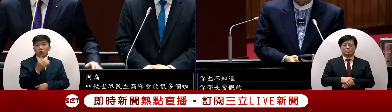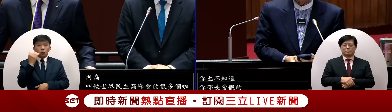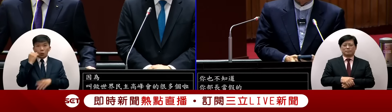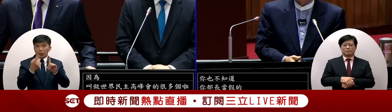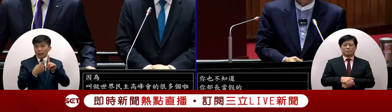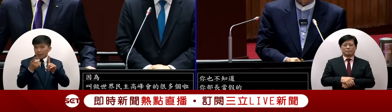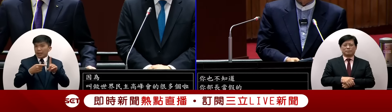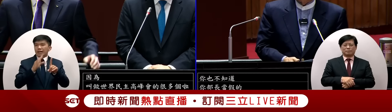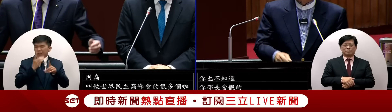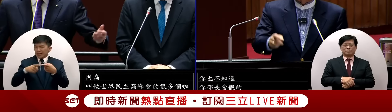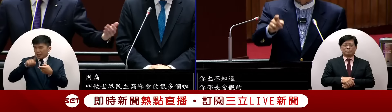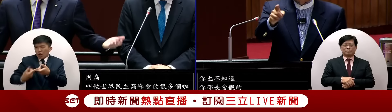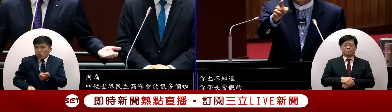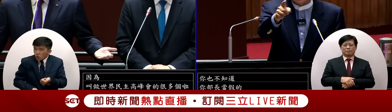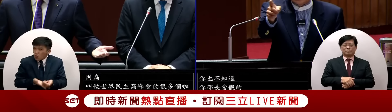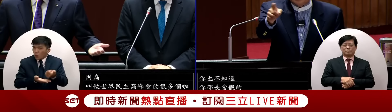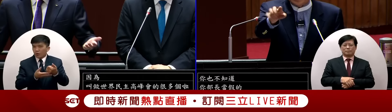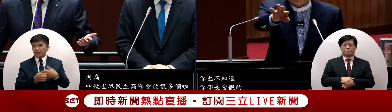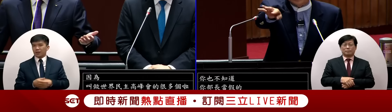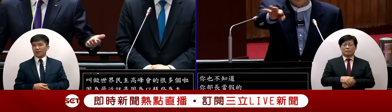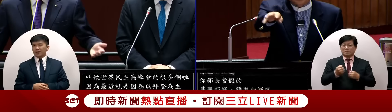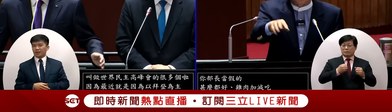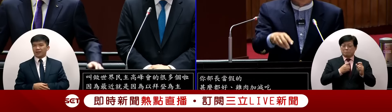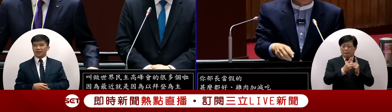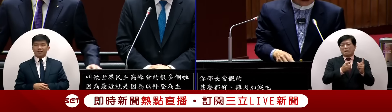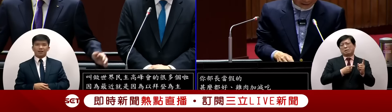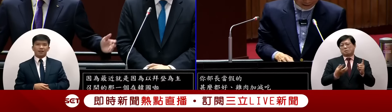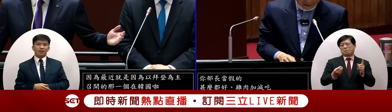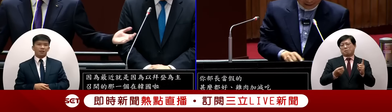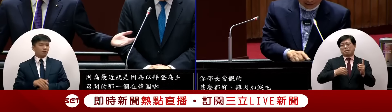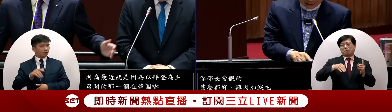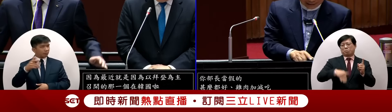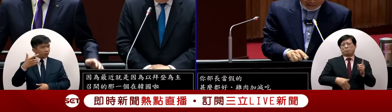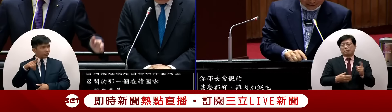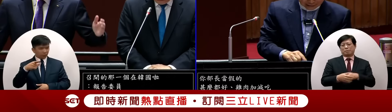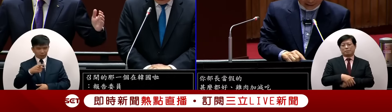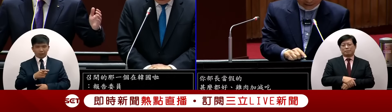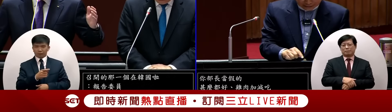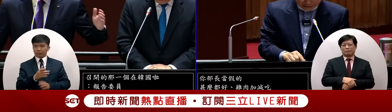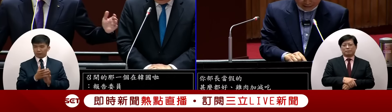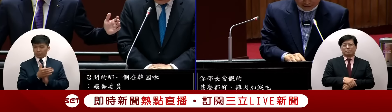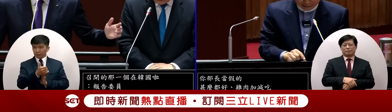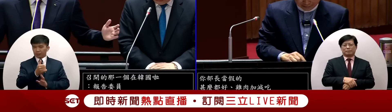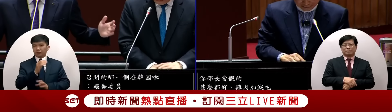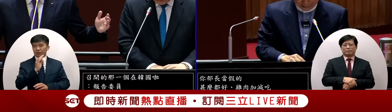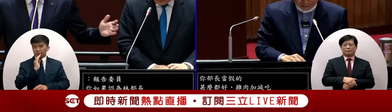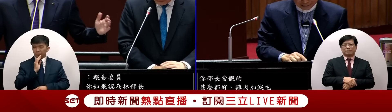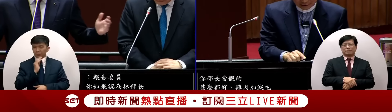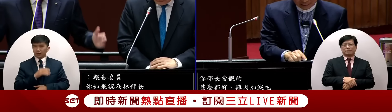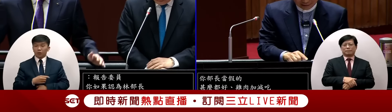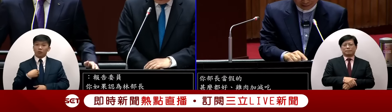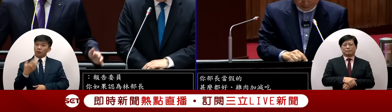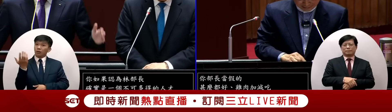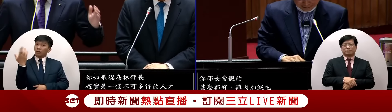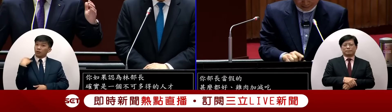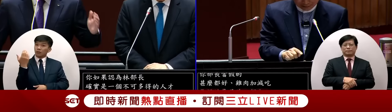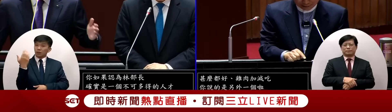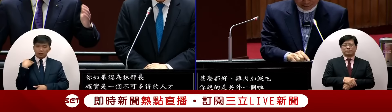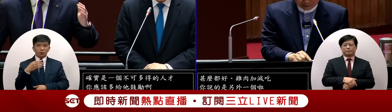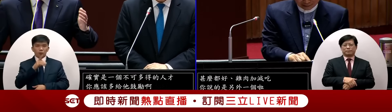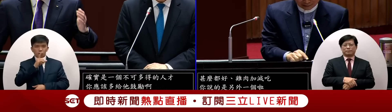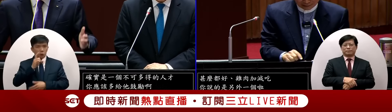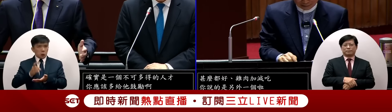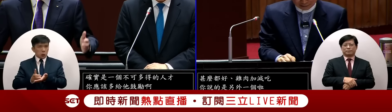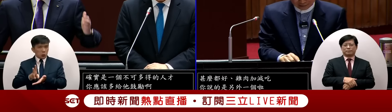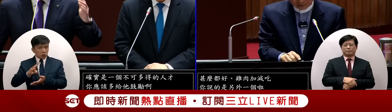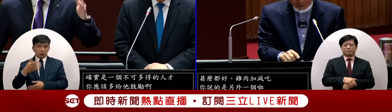应该多给他鼓励呀、啊，而不是这样子。 在你面前真的没有啦。 没有没有，他就是委长。他我曾经几次说他是我们